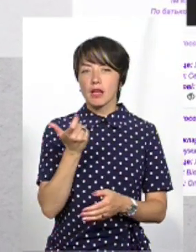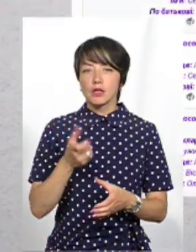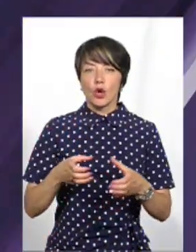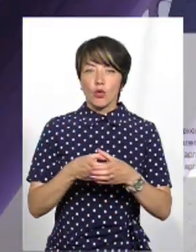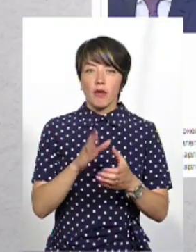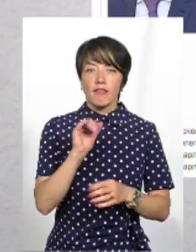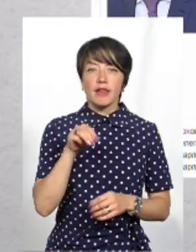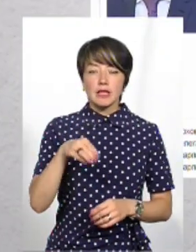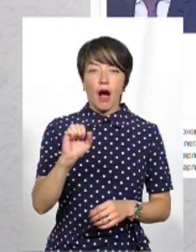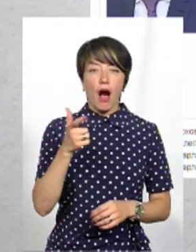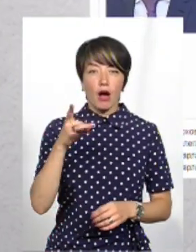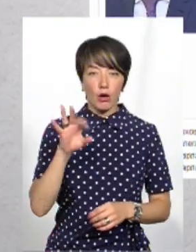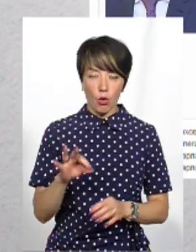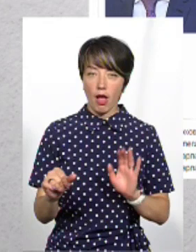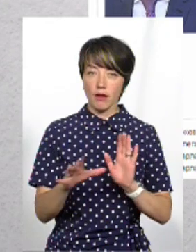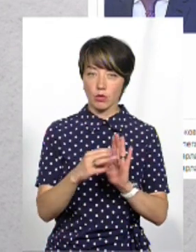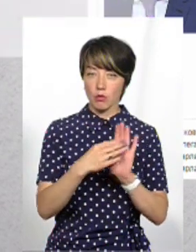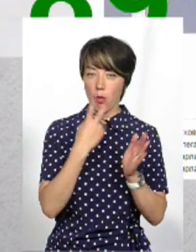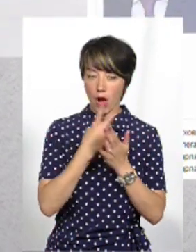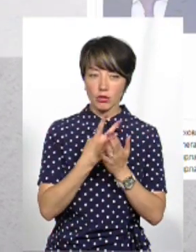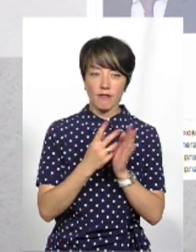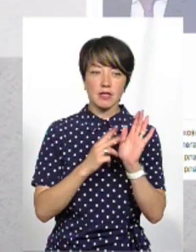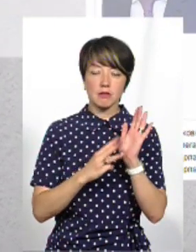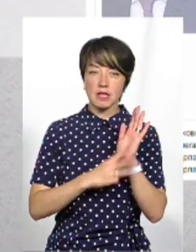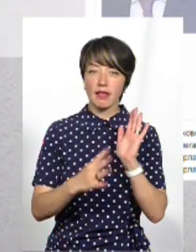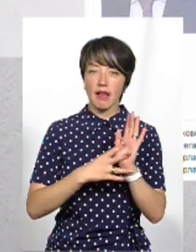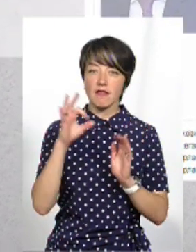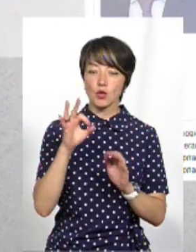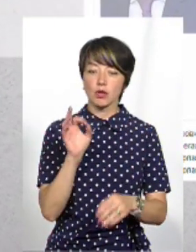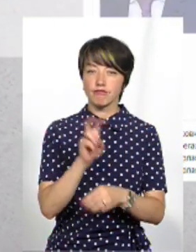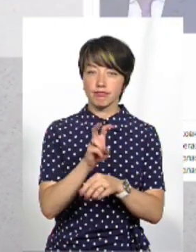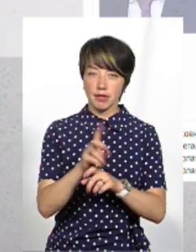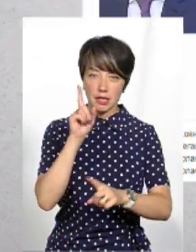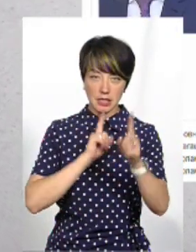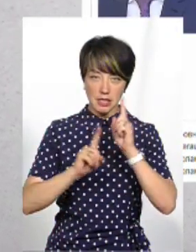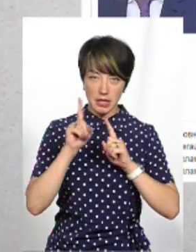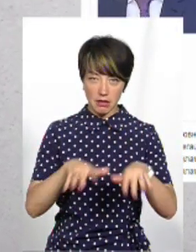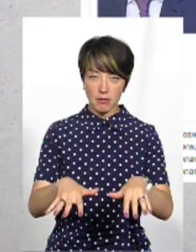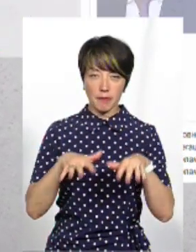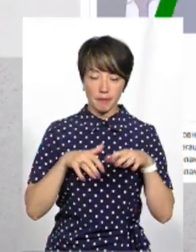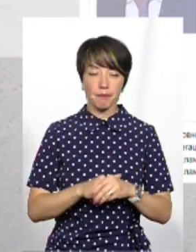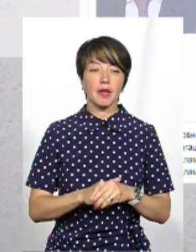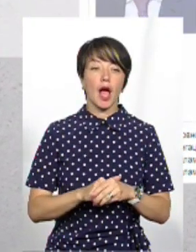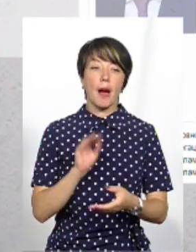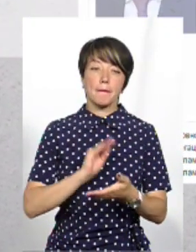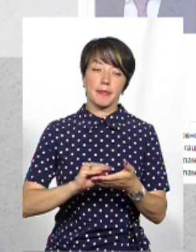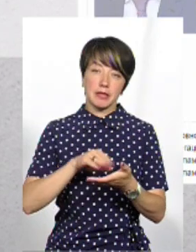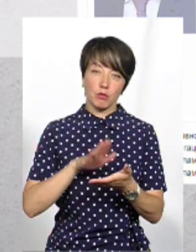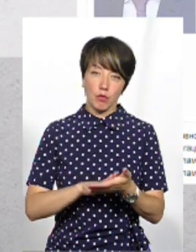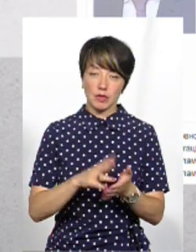компанії «Вітагро». Електронна реєстрація показує 89% присутності на пленарних засіданнях, письмова